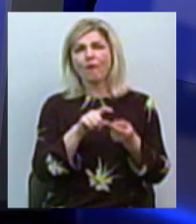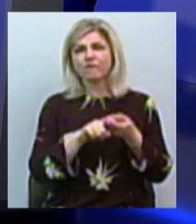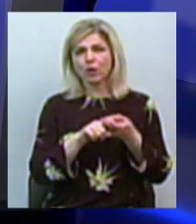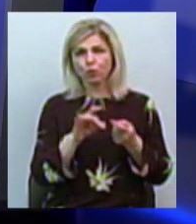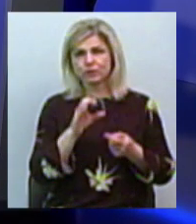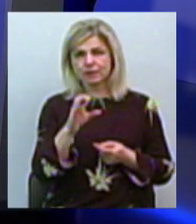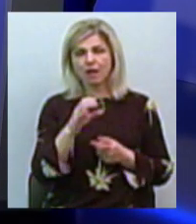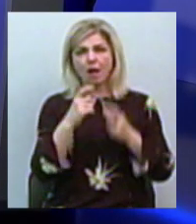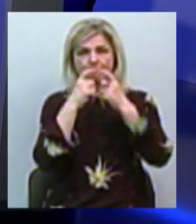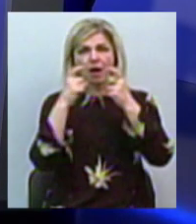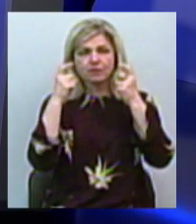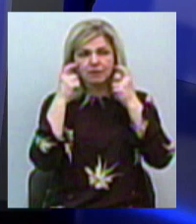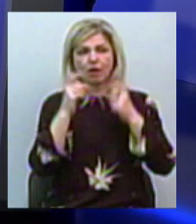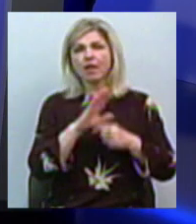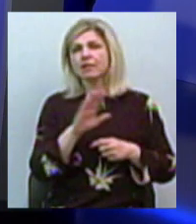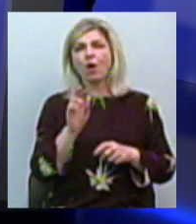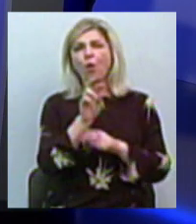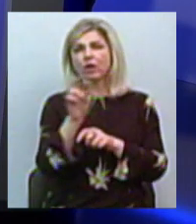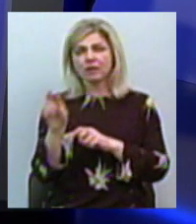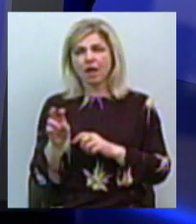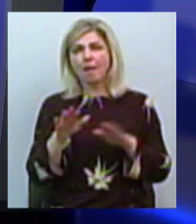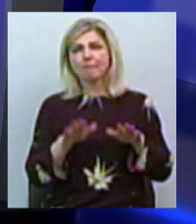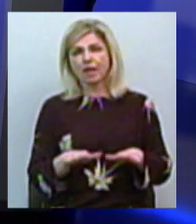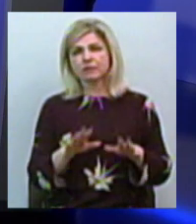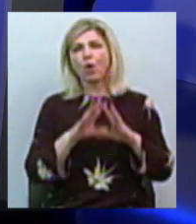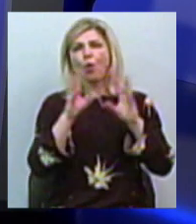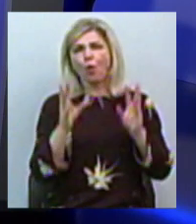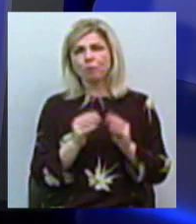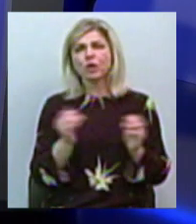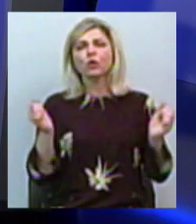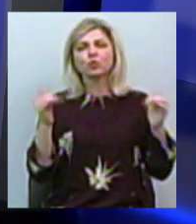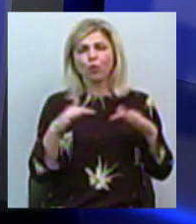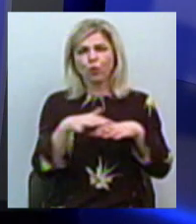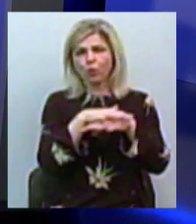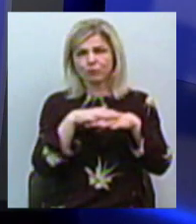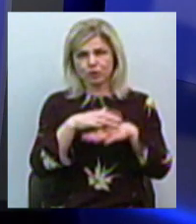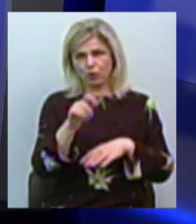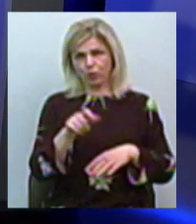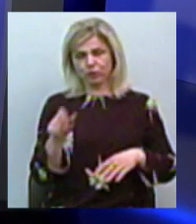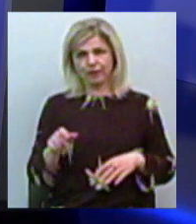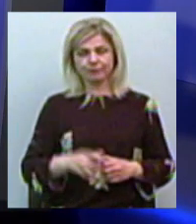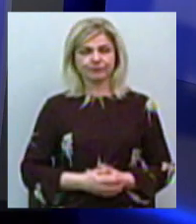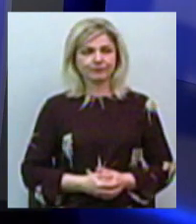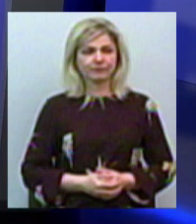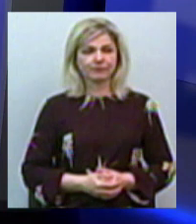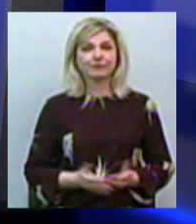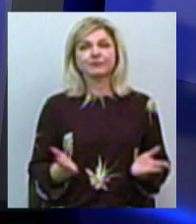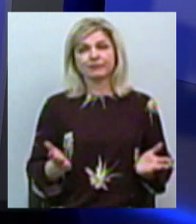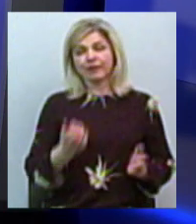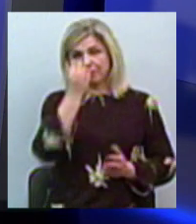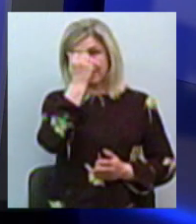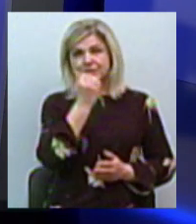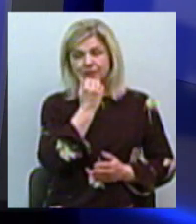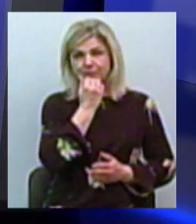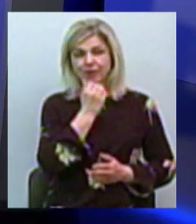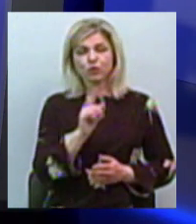Маска, не відвідувати місця загального великого скупчення людей. Так, ну що ж, друзі, спасибі,